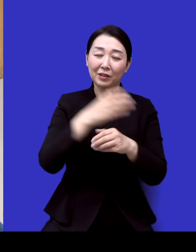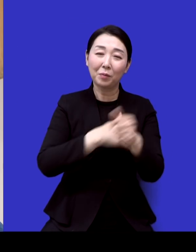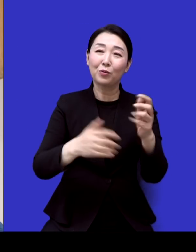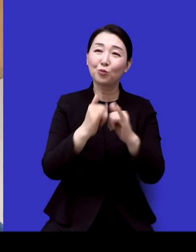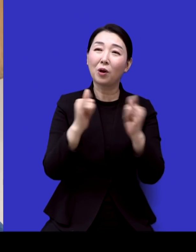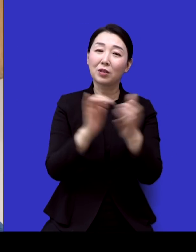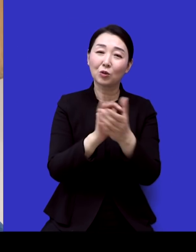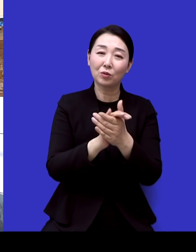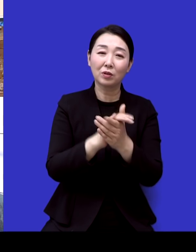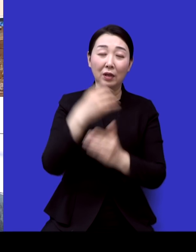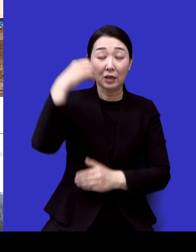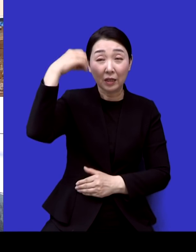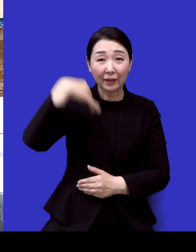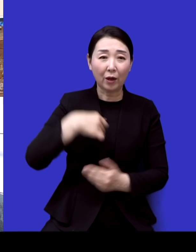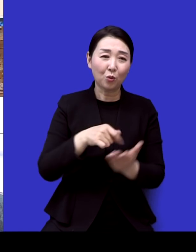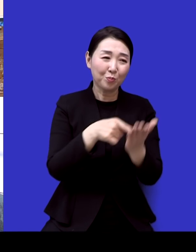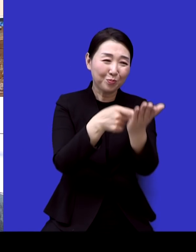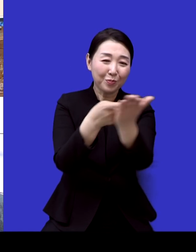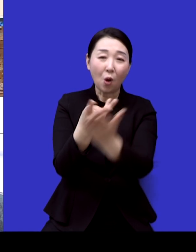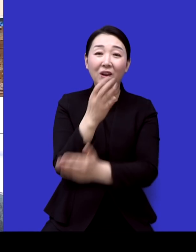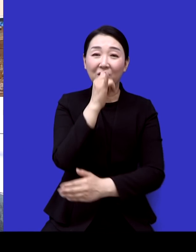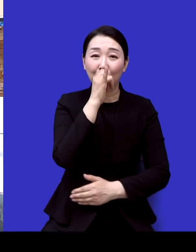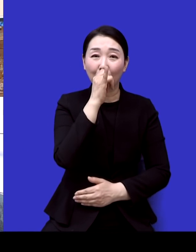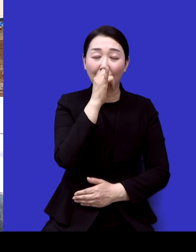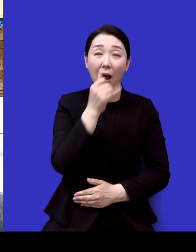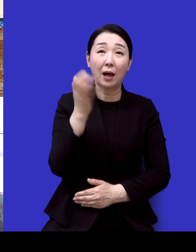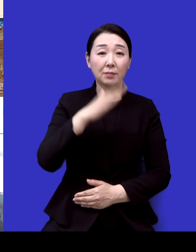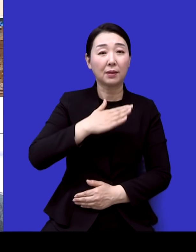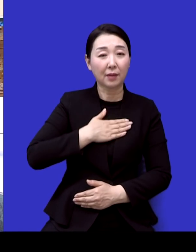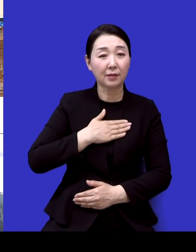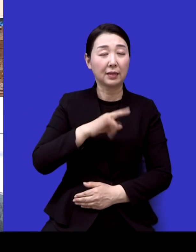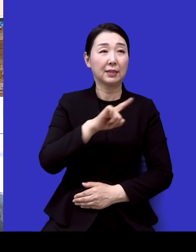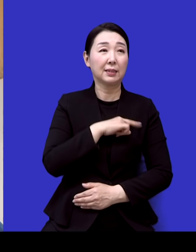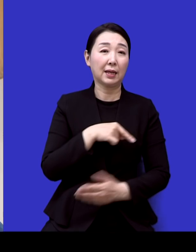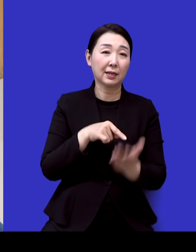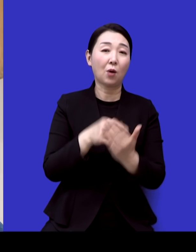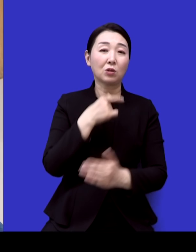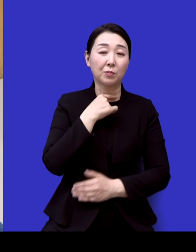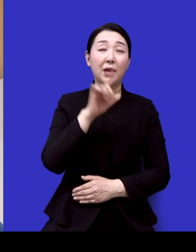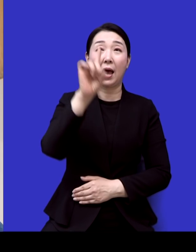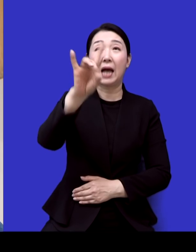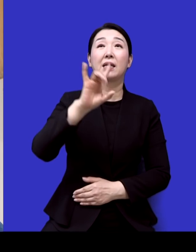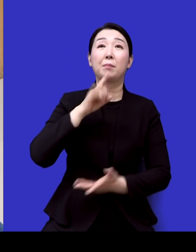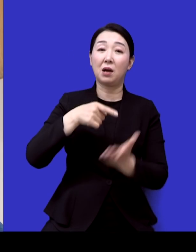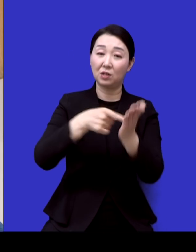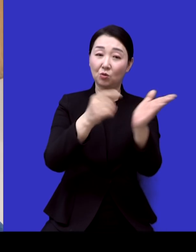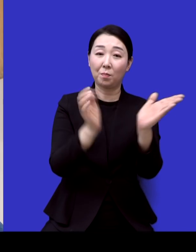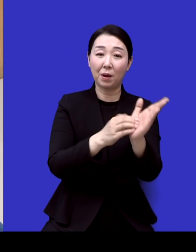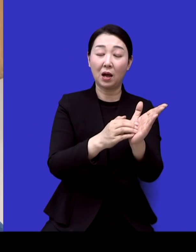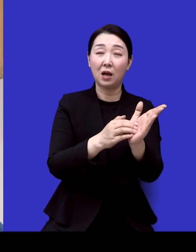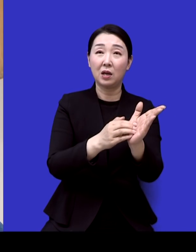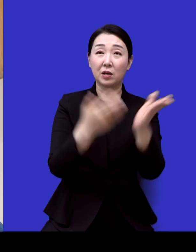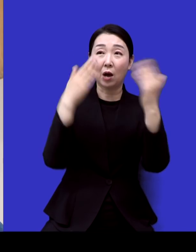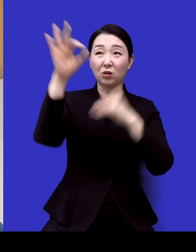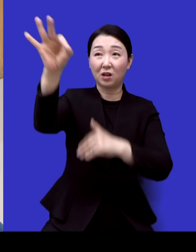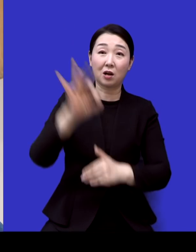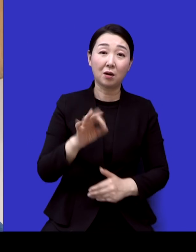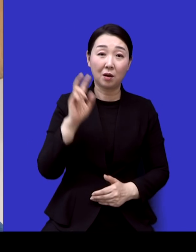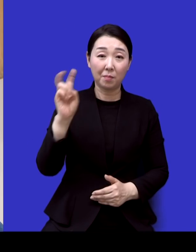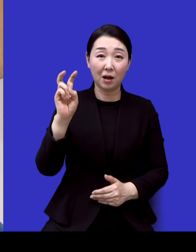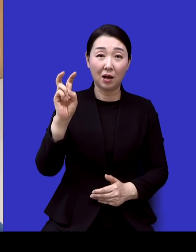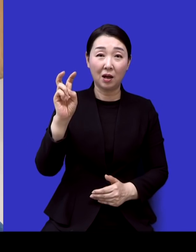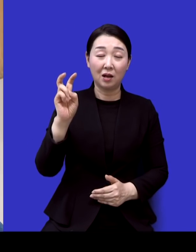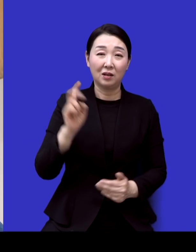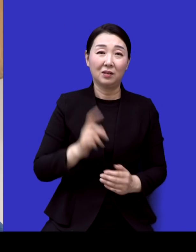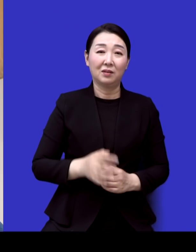친구들은 대학원을 몇 개를 넣잖아요, 보통. 네. 저는 제가 제일 가고 싶은 곳 한 군데만. 여기 장학금 나올 거야.